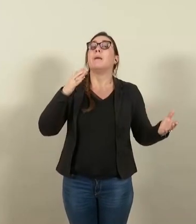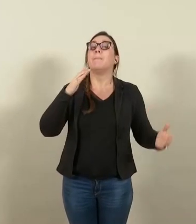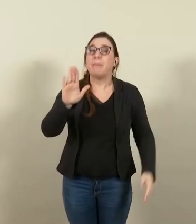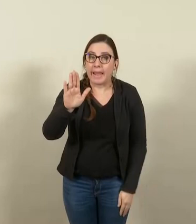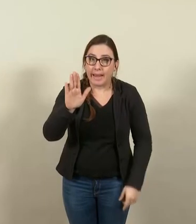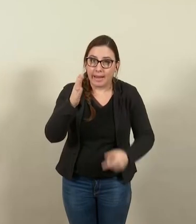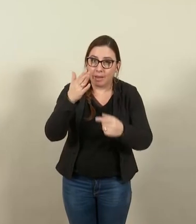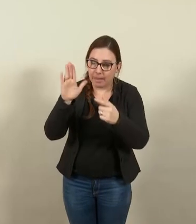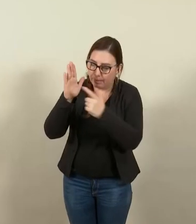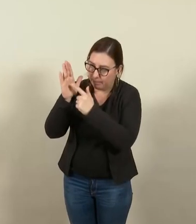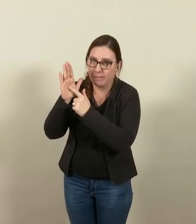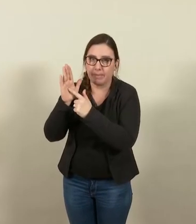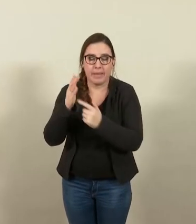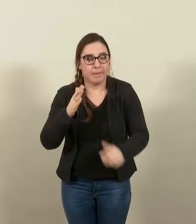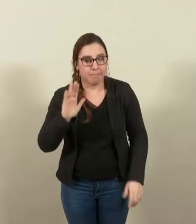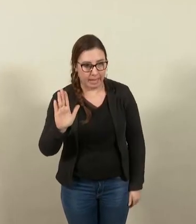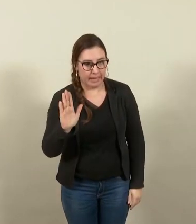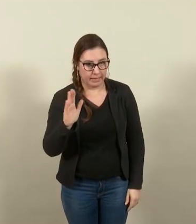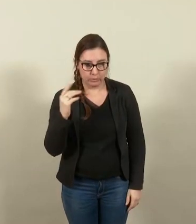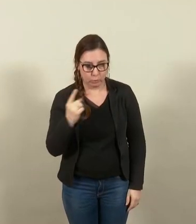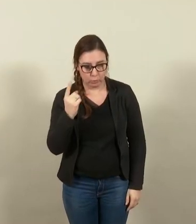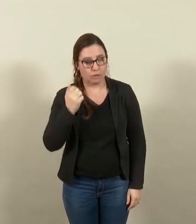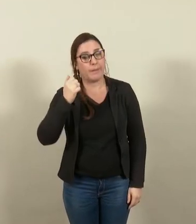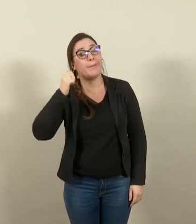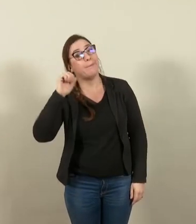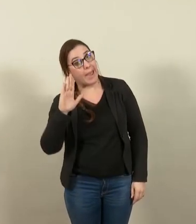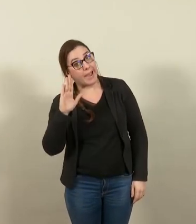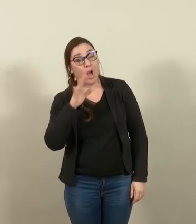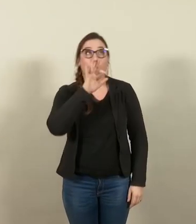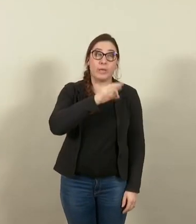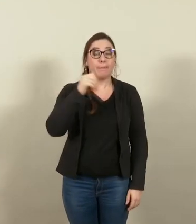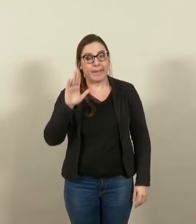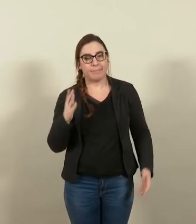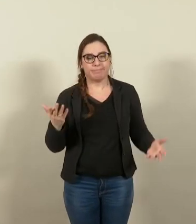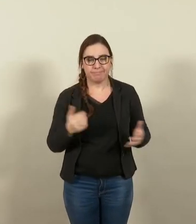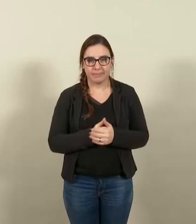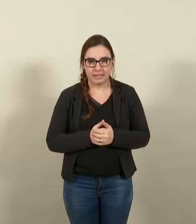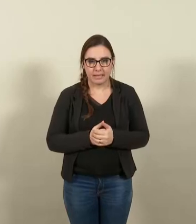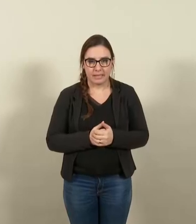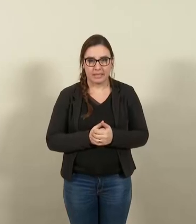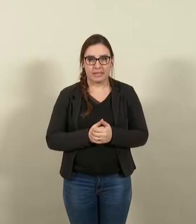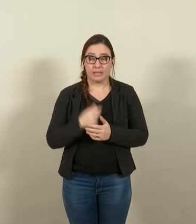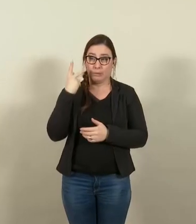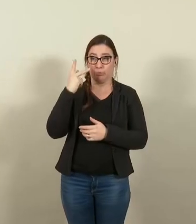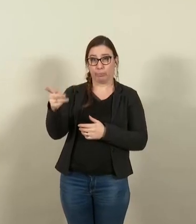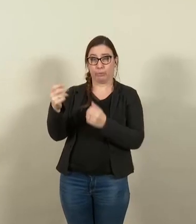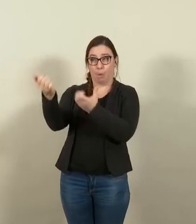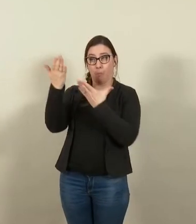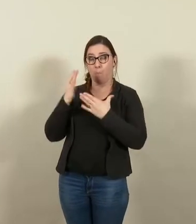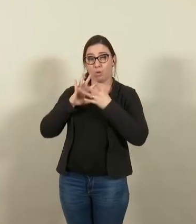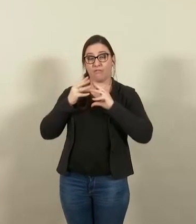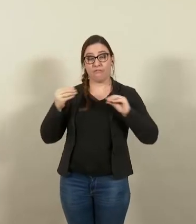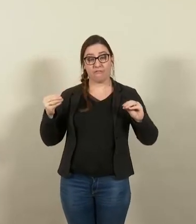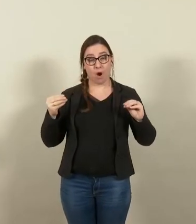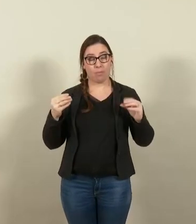c'est là tout le problème c'est qu'il y a toujours desim dans euh dans votre façon de proposer les choses